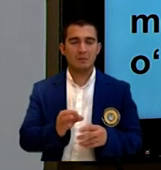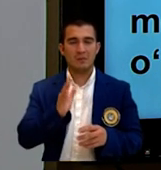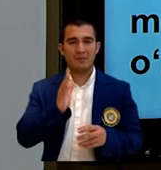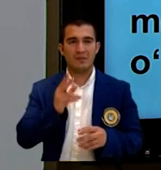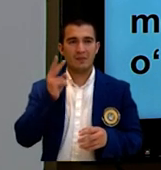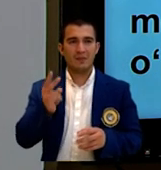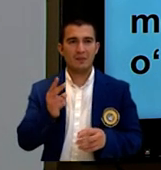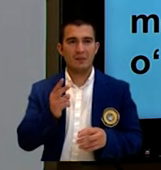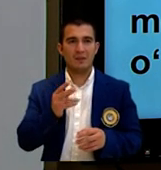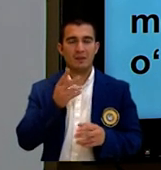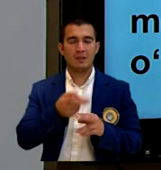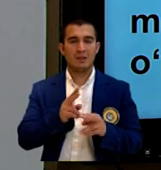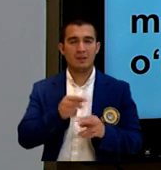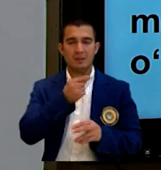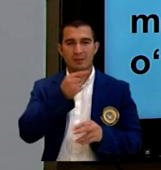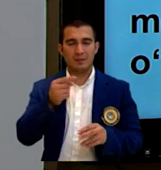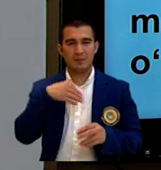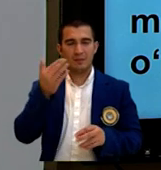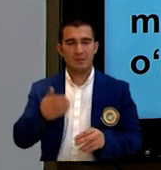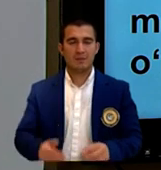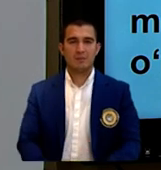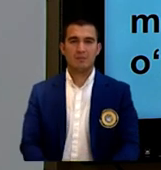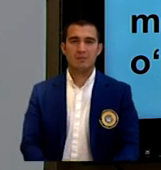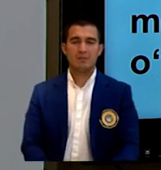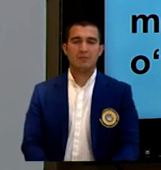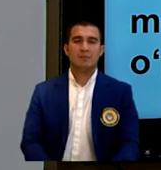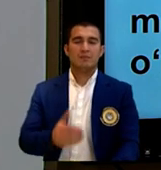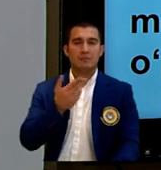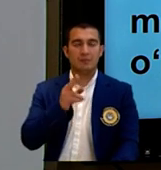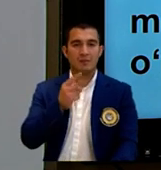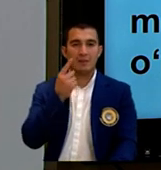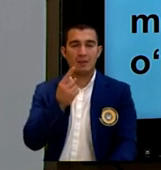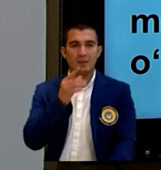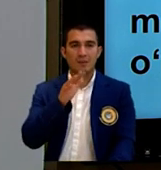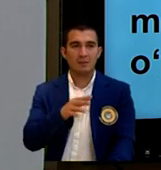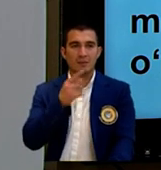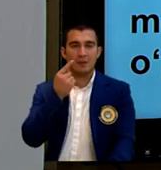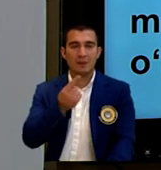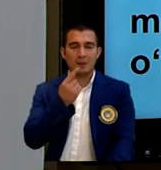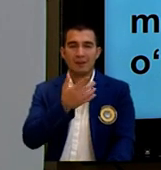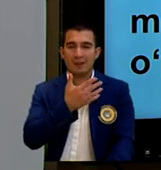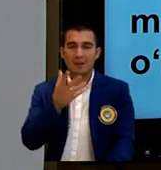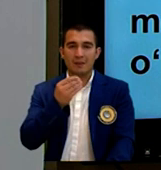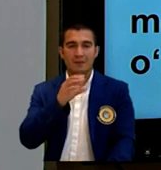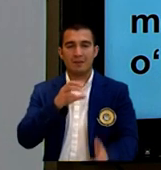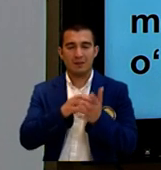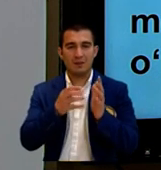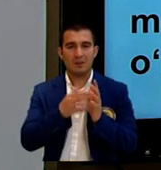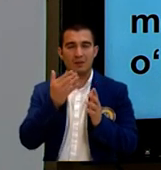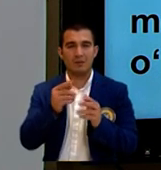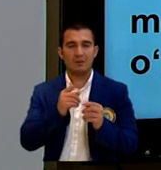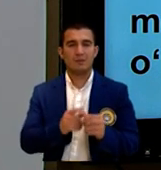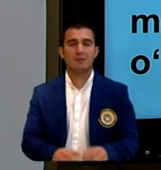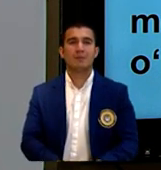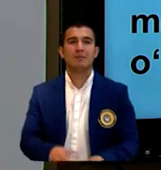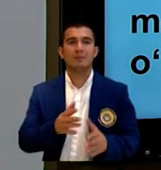v kvadrat o'rtachasi esa bu bitta molekularning o'rtacha kvadrat tezligi